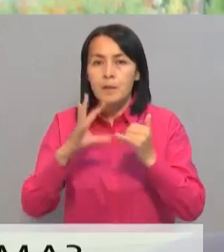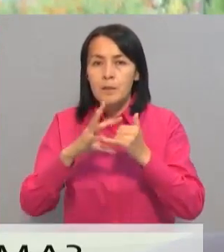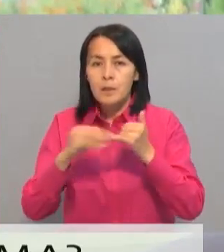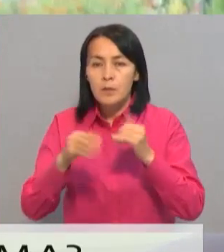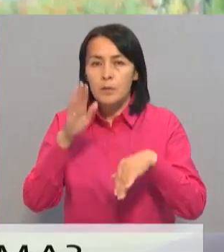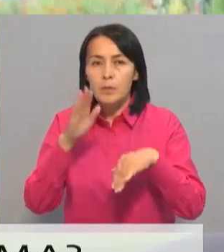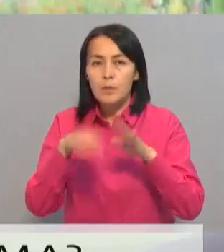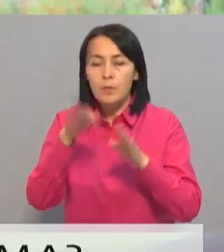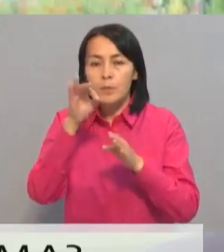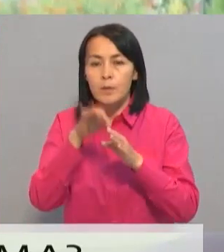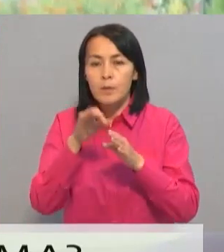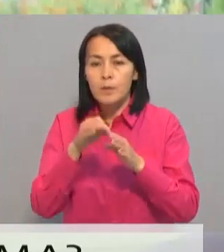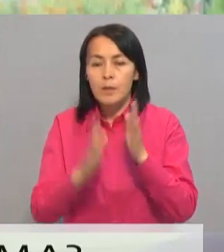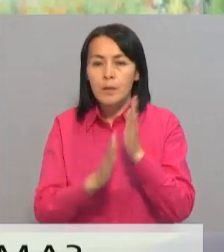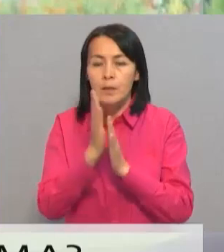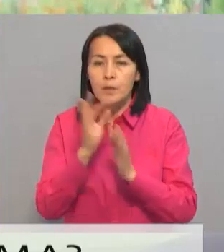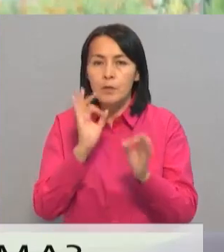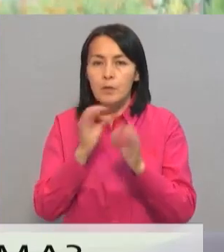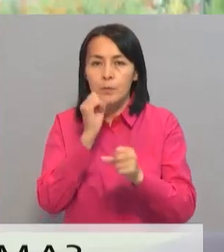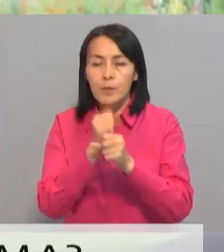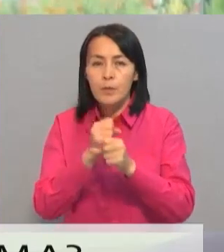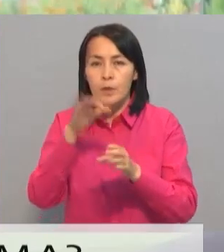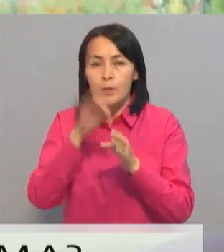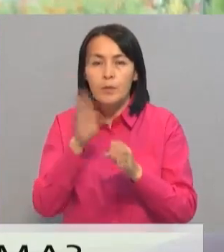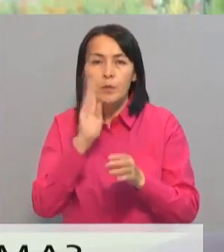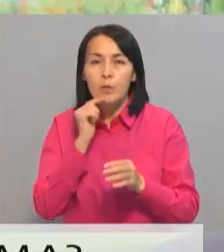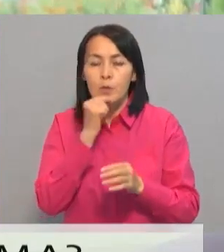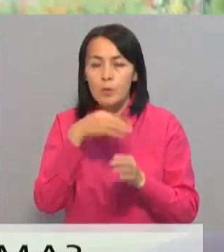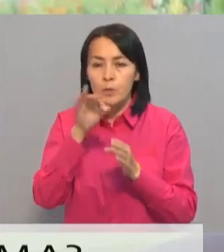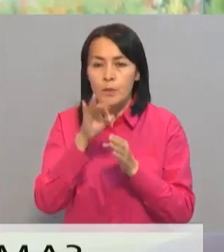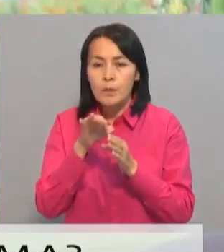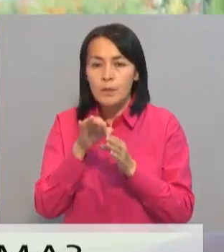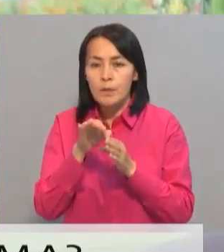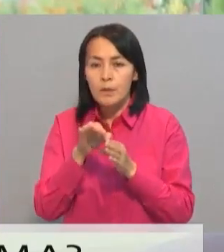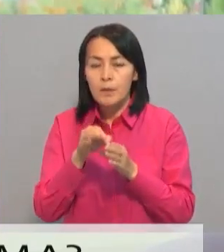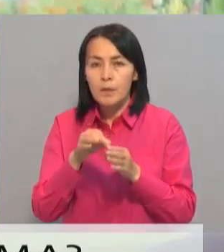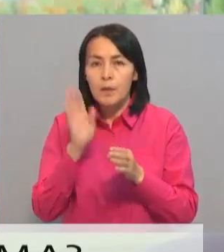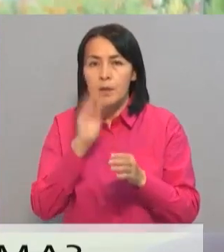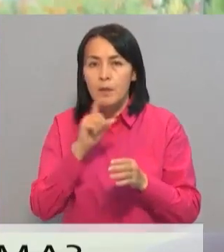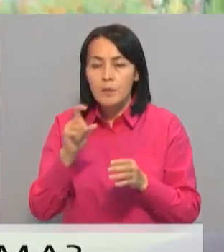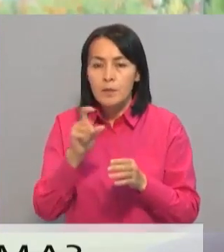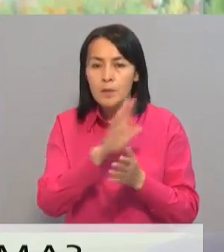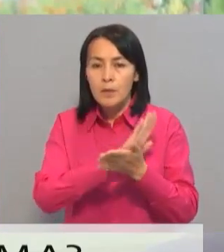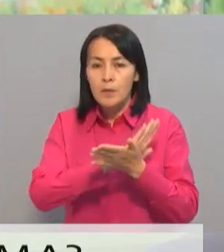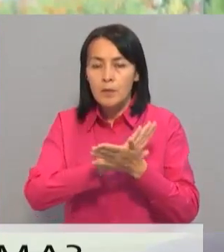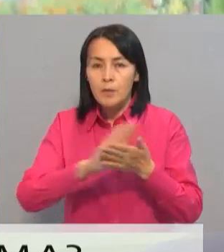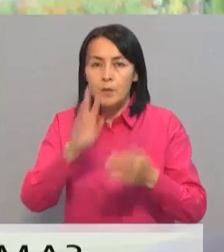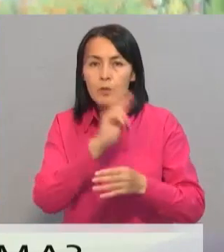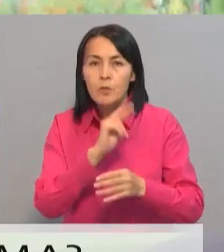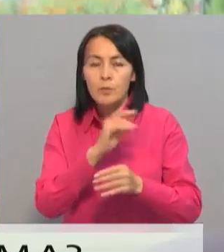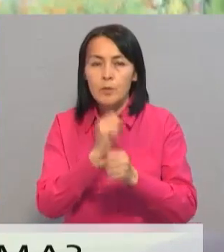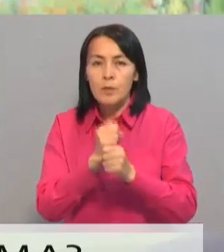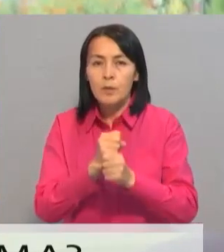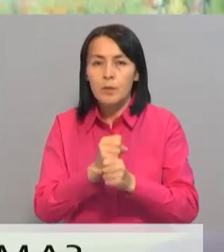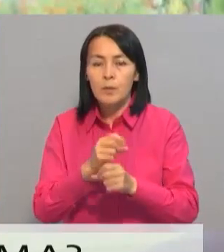жақсартуу максатында, экстик жерлер тиімдүү пайдалануу максатында, сууну үнөмдөө максатында ирригационный дренаж жүйөлөр жумуштары жүргүзүлүп